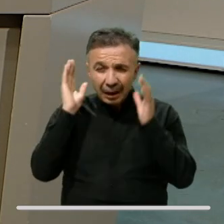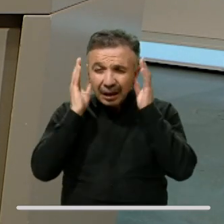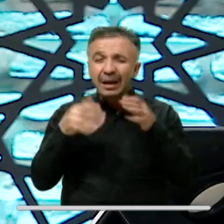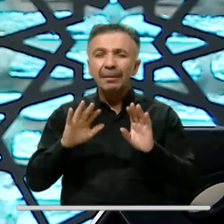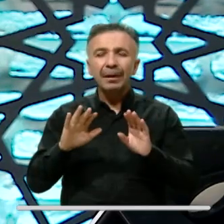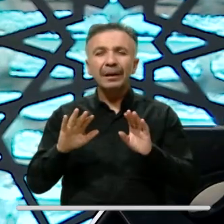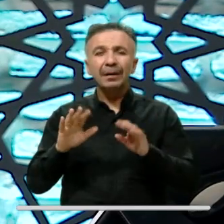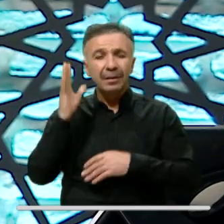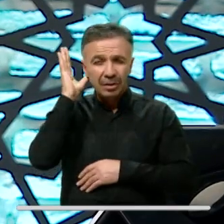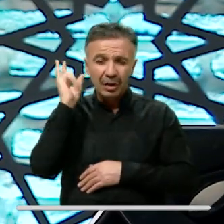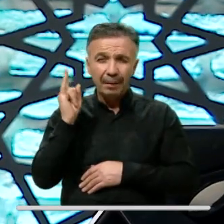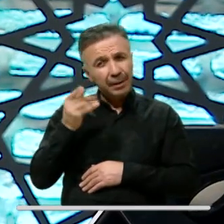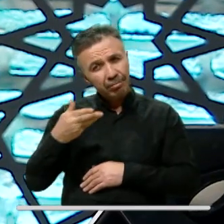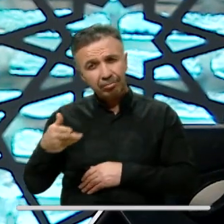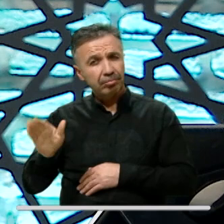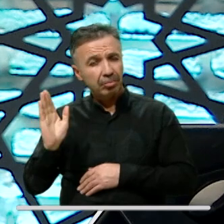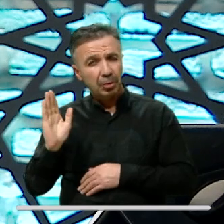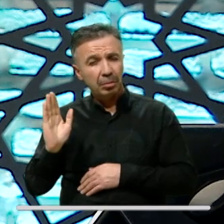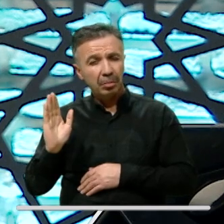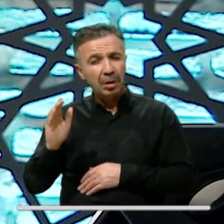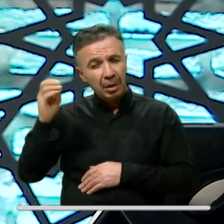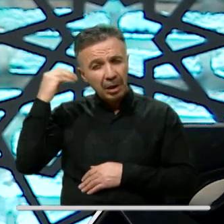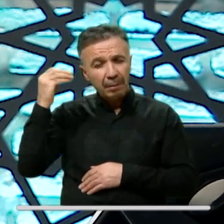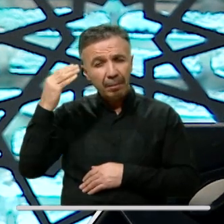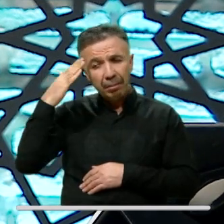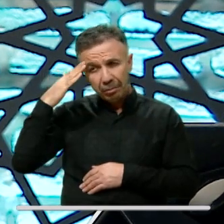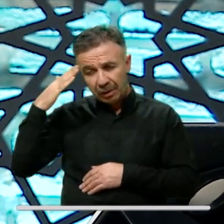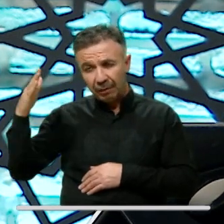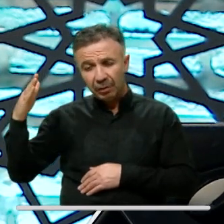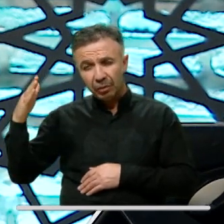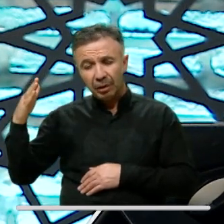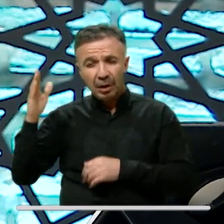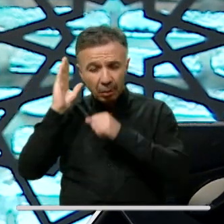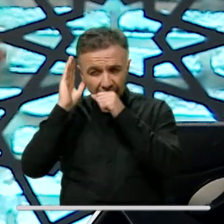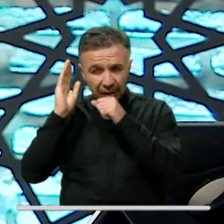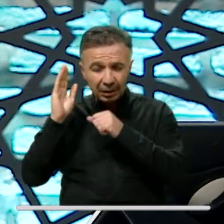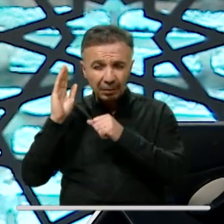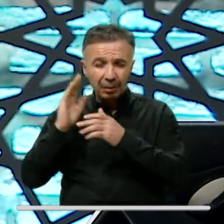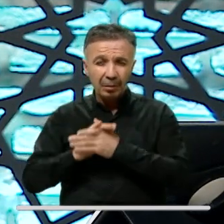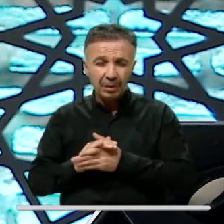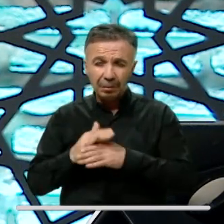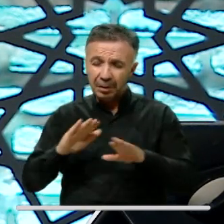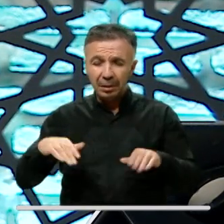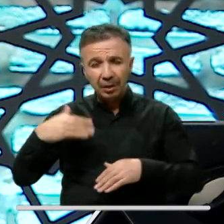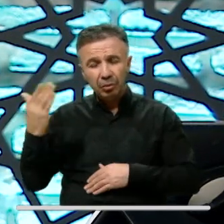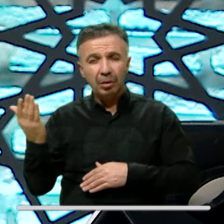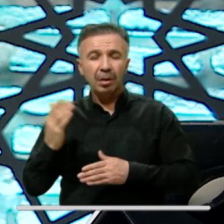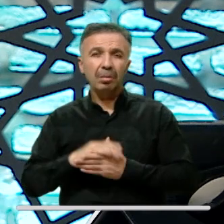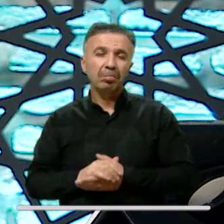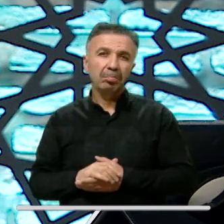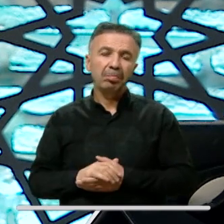acıtıyor. İmam arkadaşlarımız selam verdiği an, cemaat, müezzin efendi de Allahümme entes selam ve minkes selam dedikten